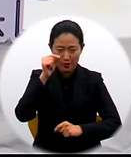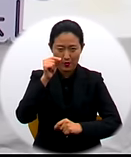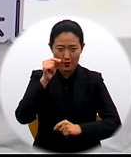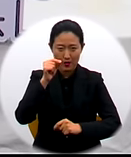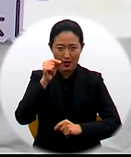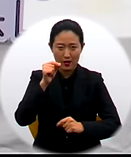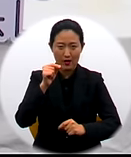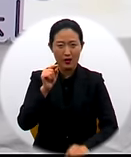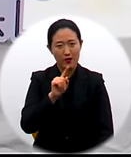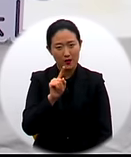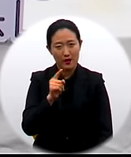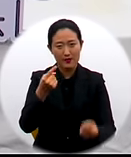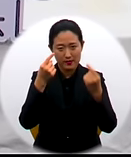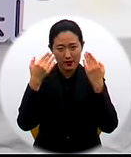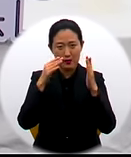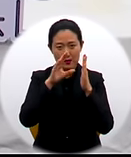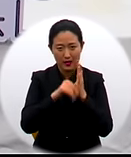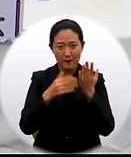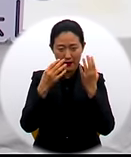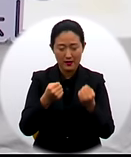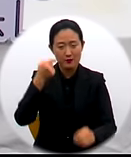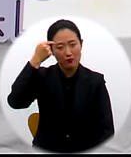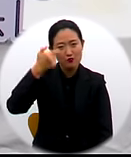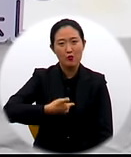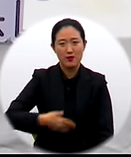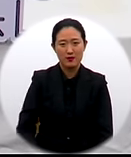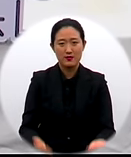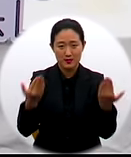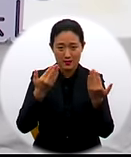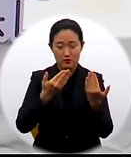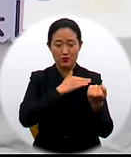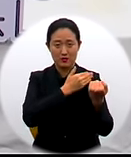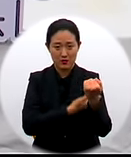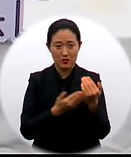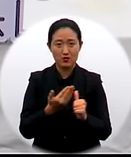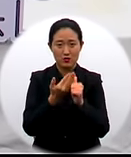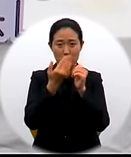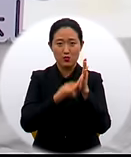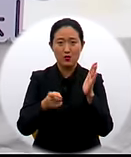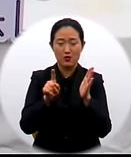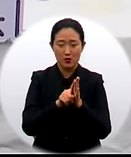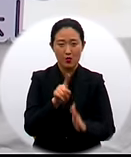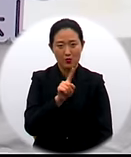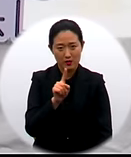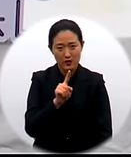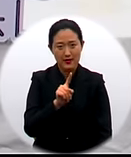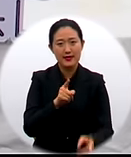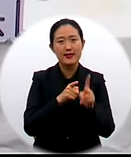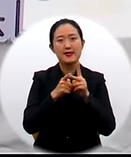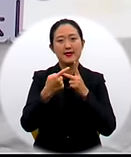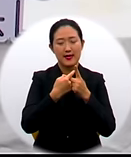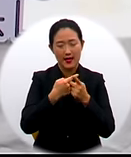결이 달라지기 시작하는 겁니다. 그럼 직무 역량을 어떻게 쌓을 수 있나라는 질문, 사실 제가 가장 많이 듣는 질문 중에